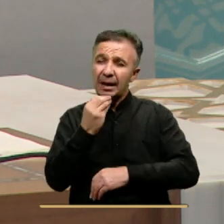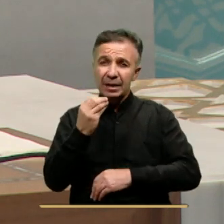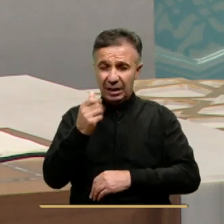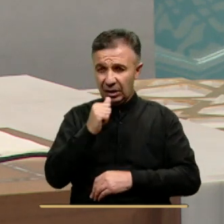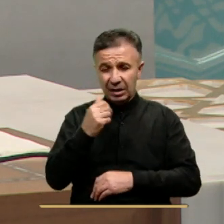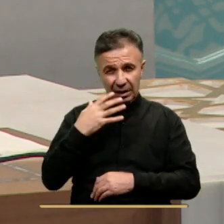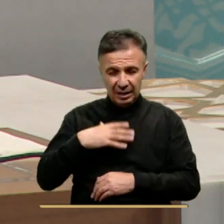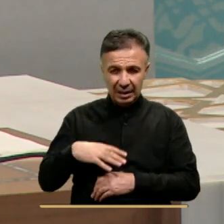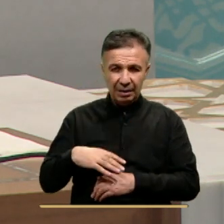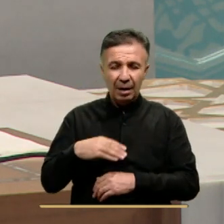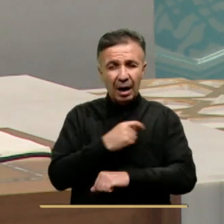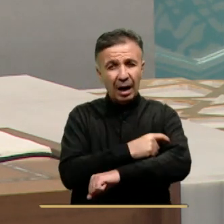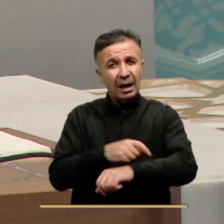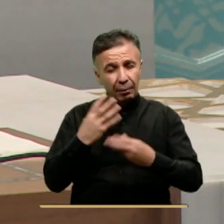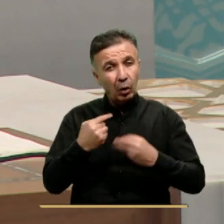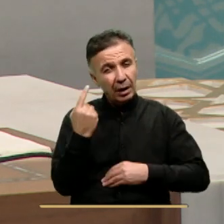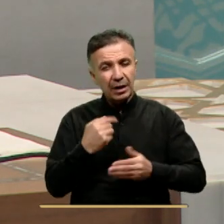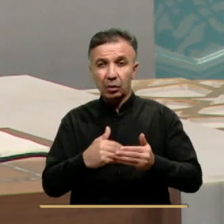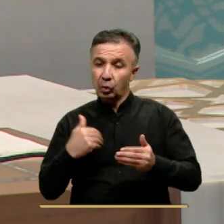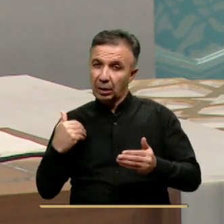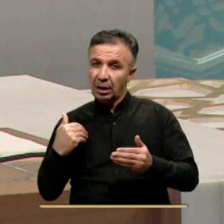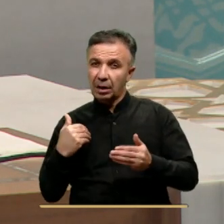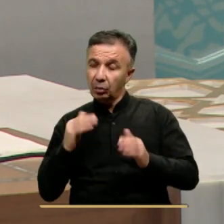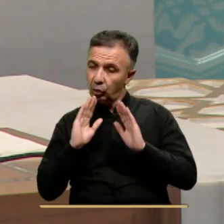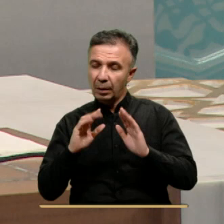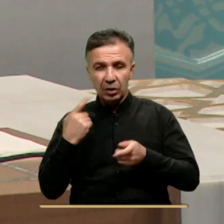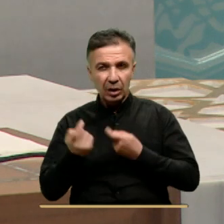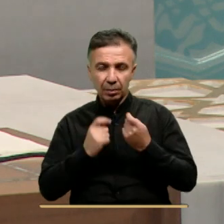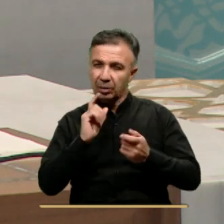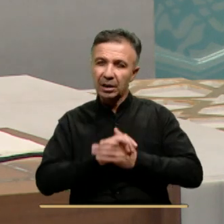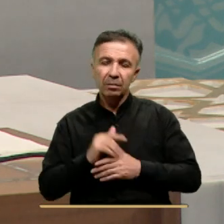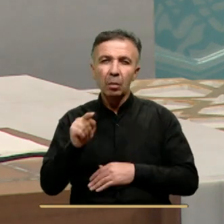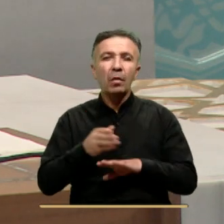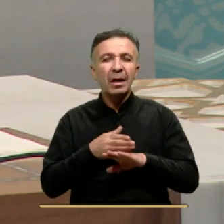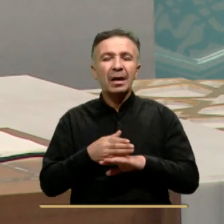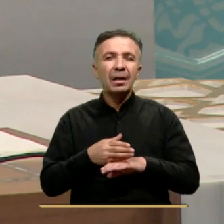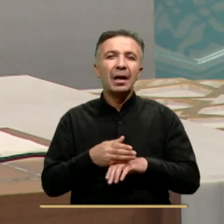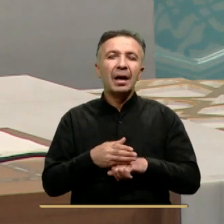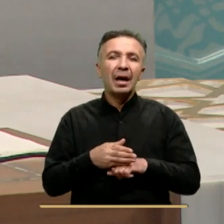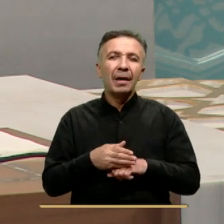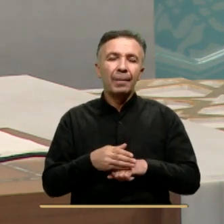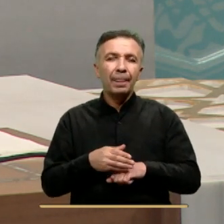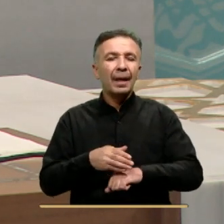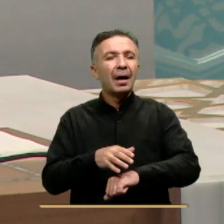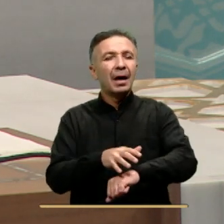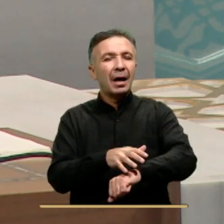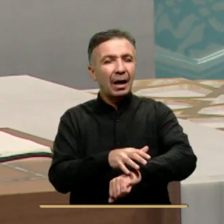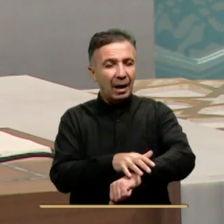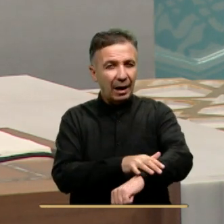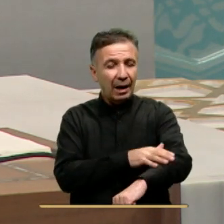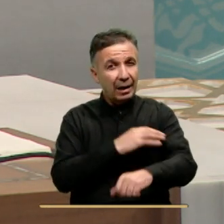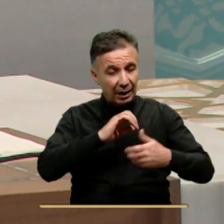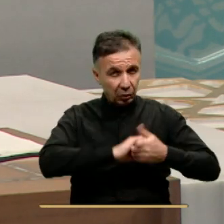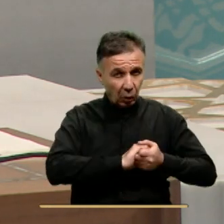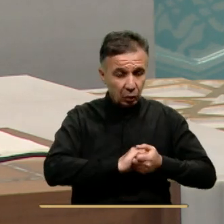haramlardan uzak durmaya çalışalım bu vesileyle helalle dost haramla